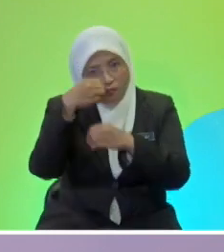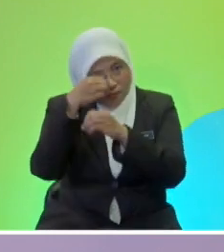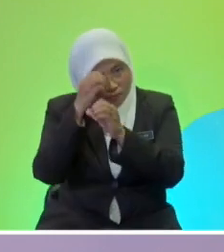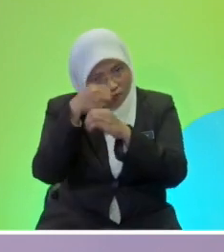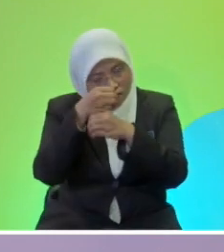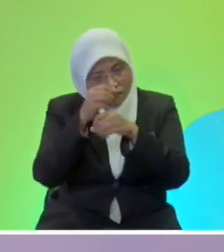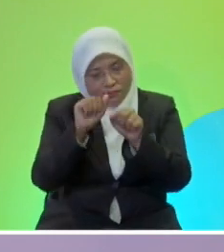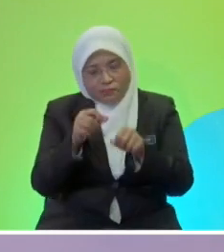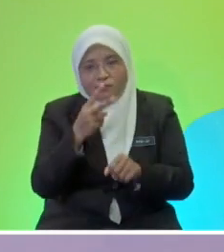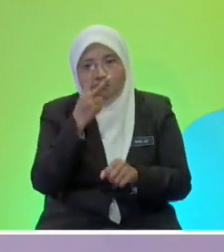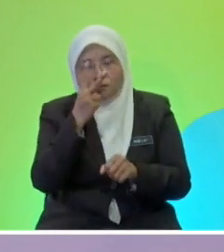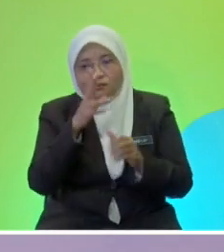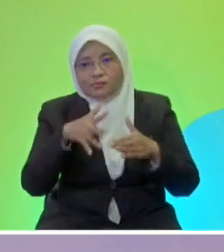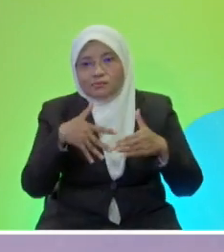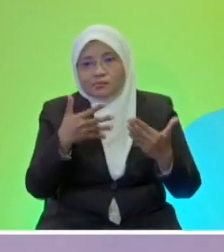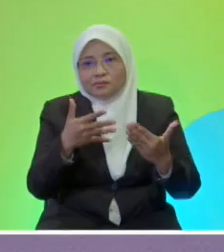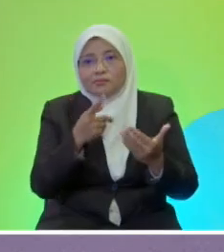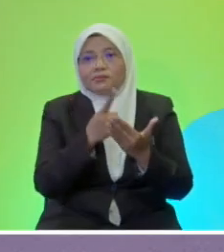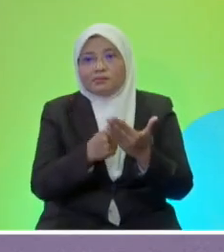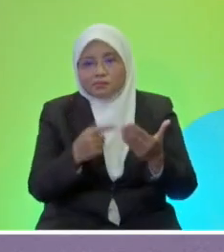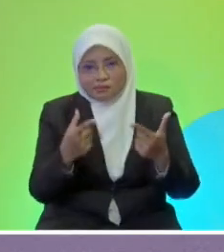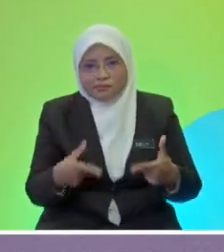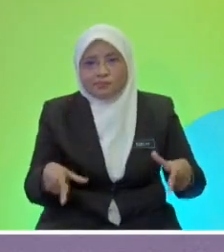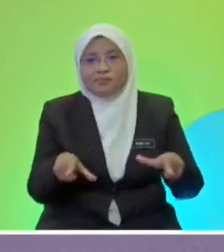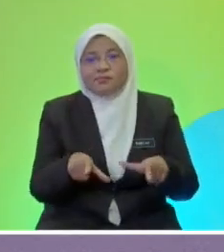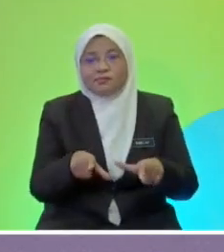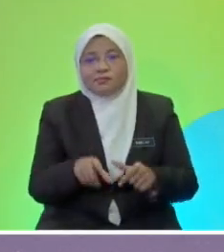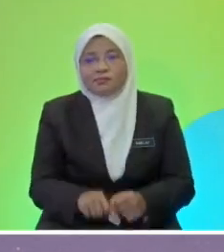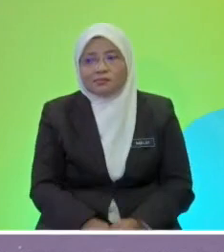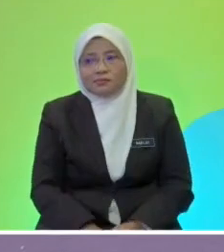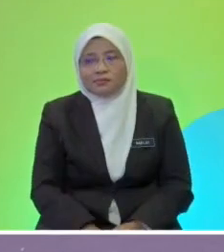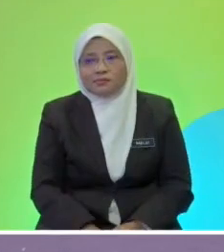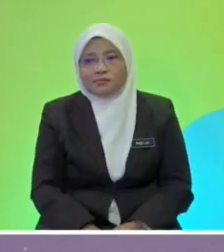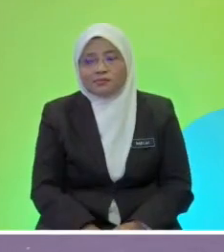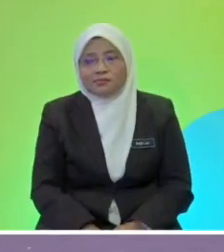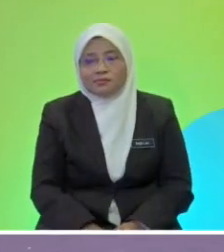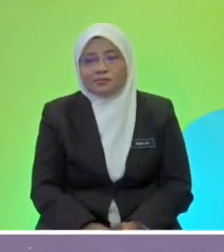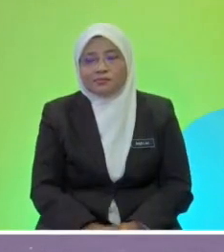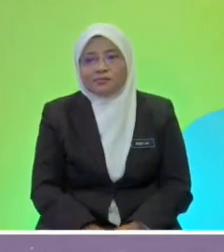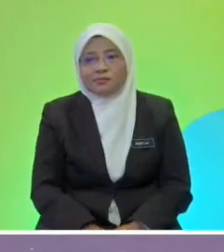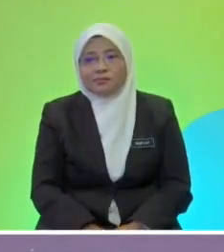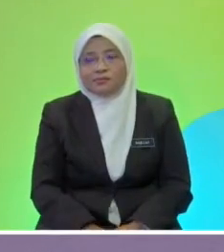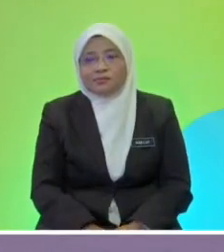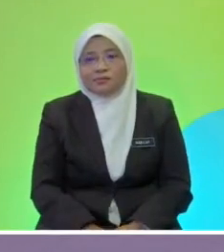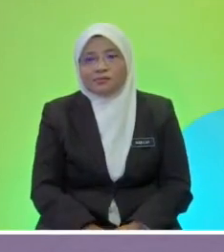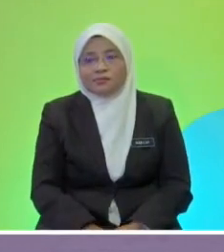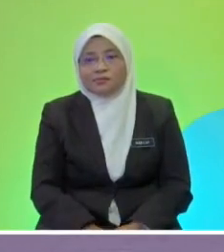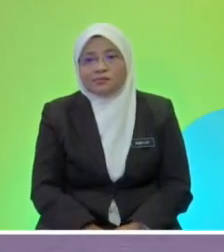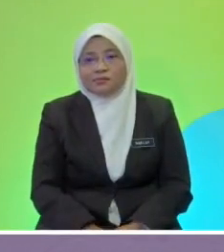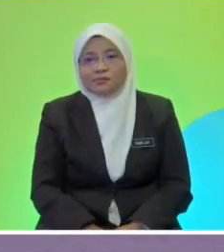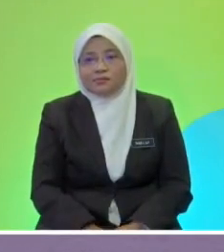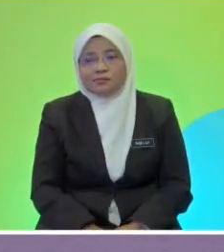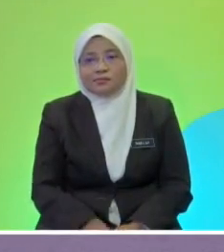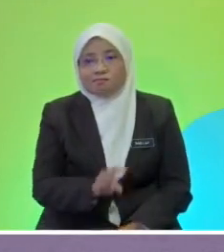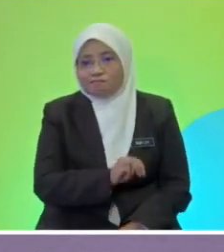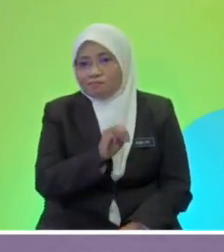naik turun oke yang lebih nampak lebih jelas oke oke murid-muri di rumah pun boleh tengok